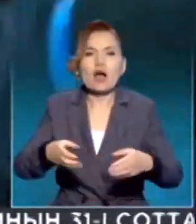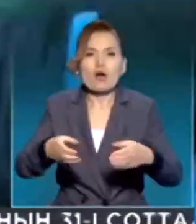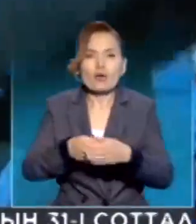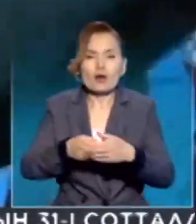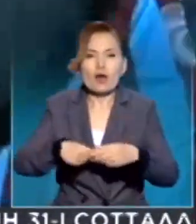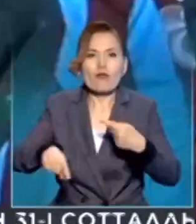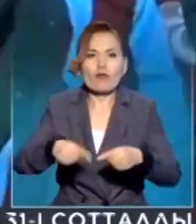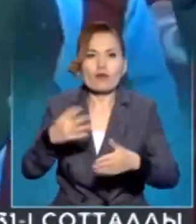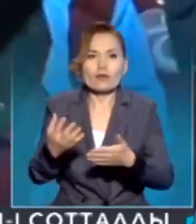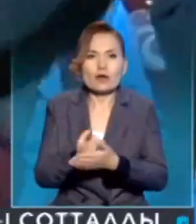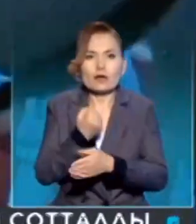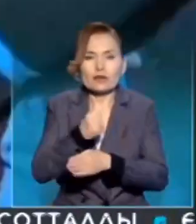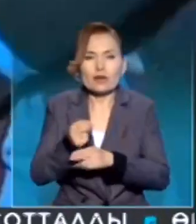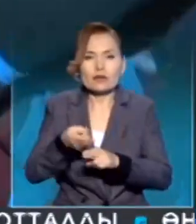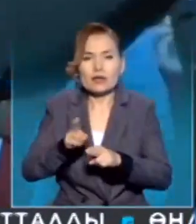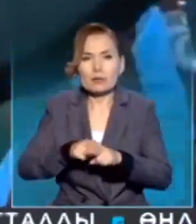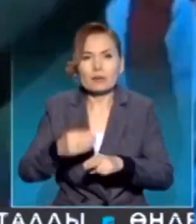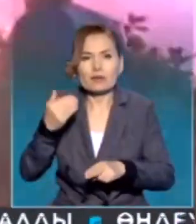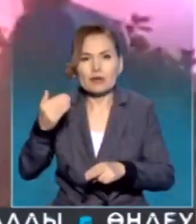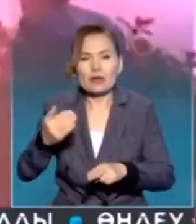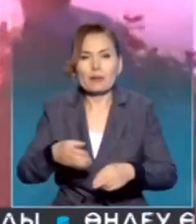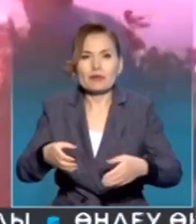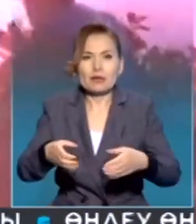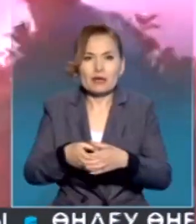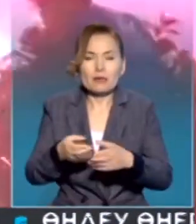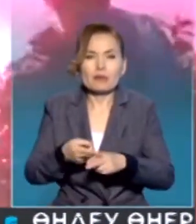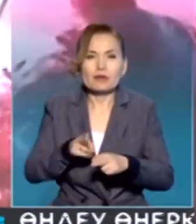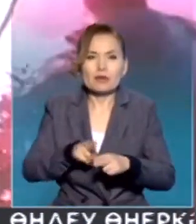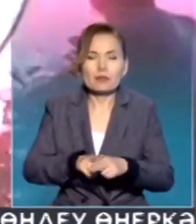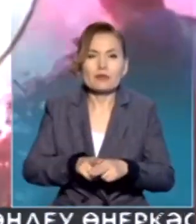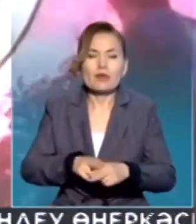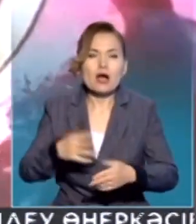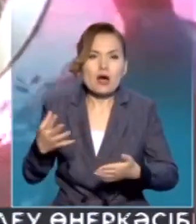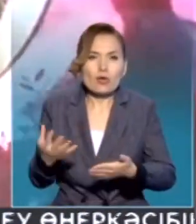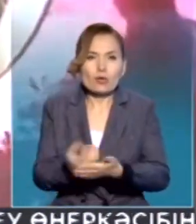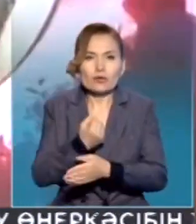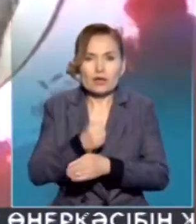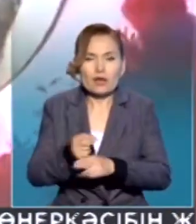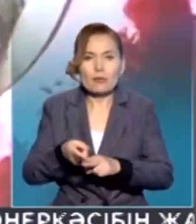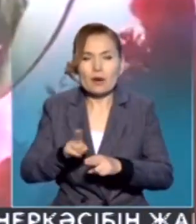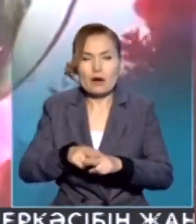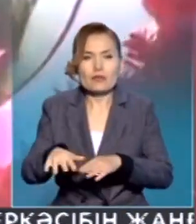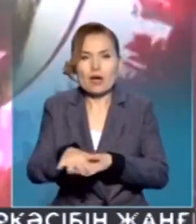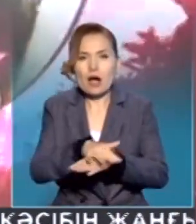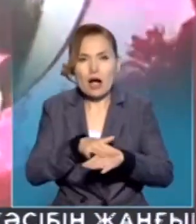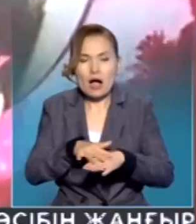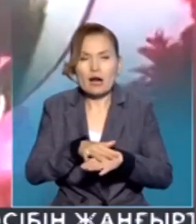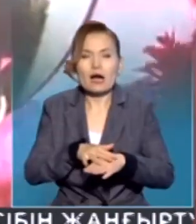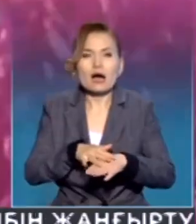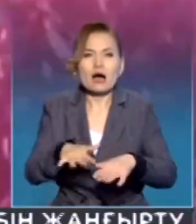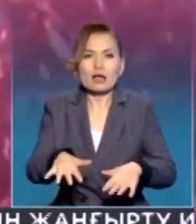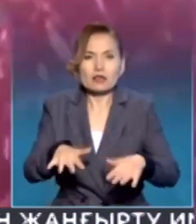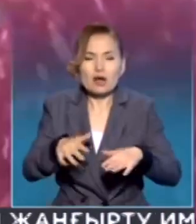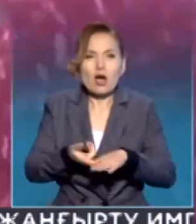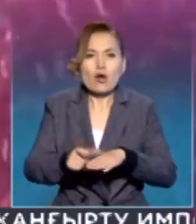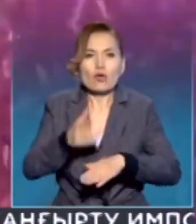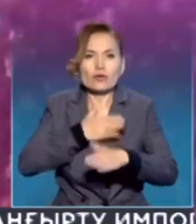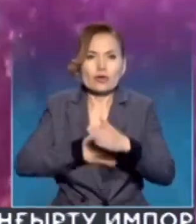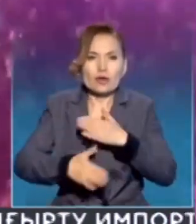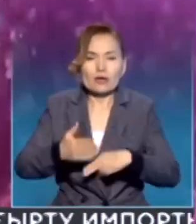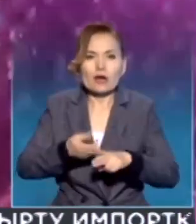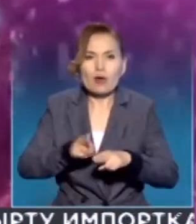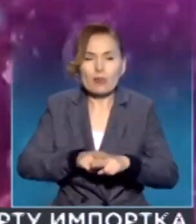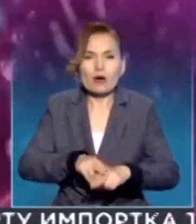алды. Команда ойыншылары Анталия спор командасын жеңген. Ал жанкүйерлер болса, қуанышы қойнына сыймай, төрешінің